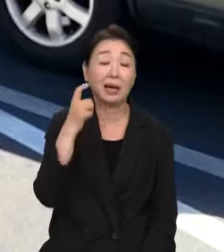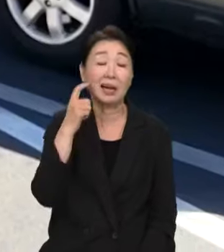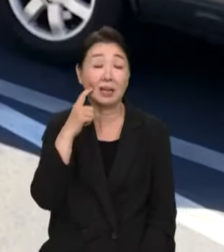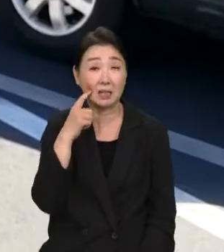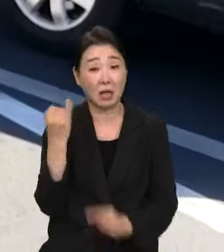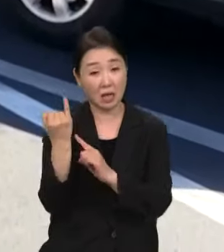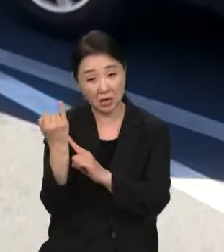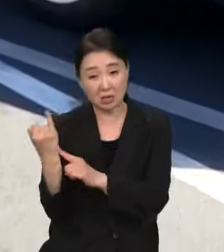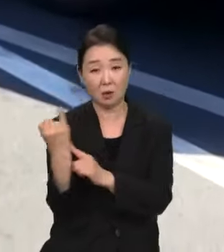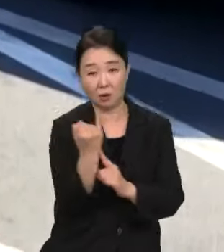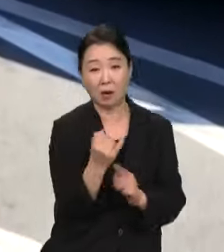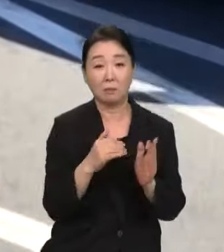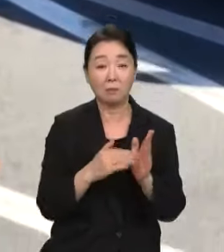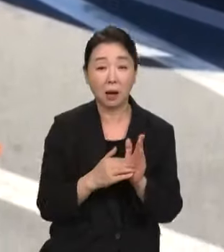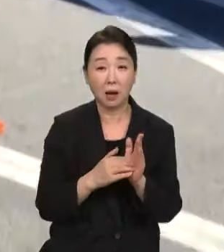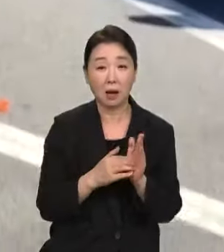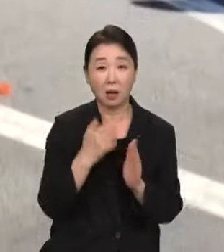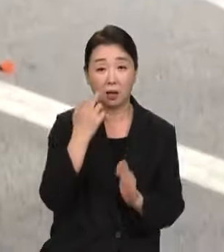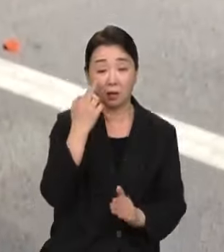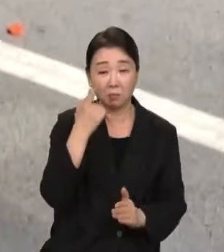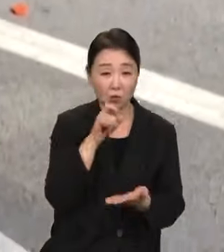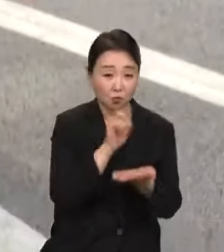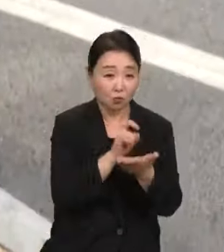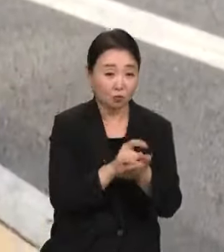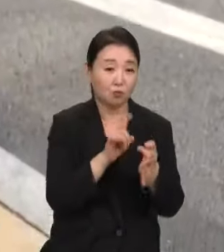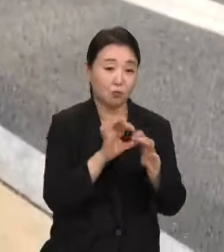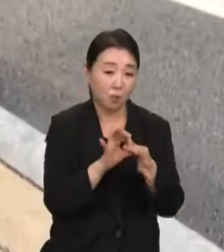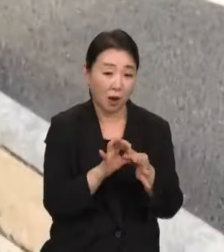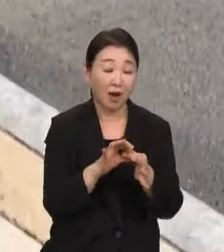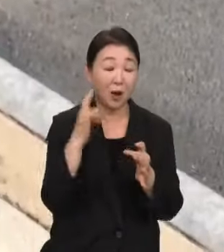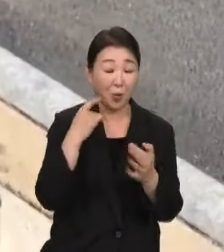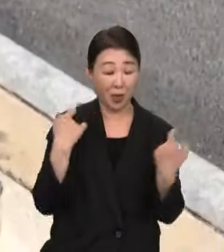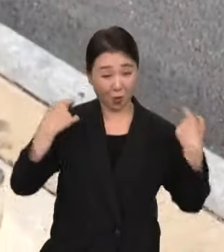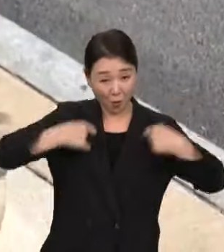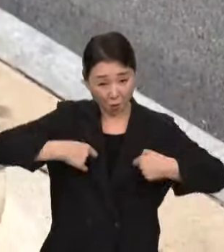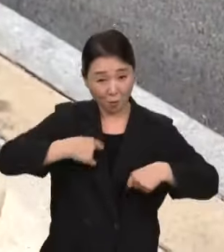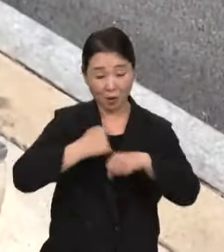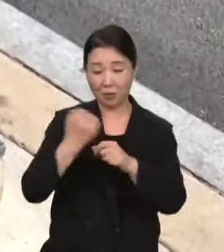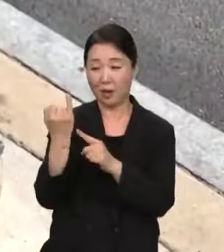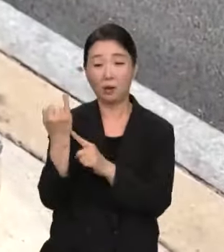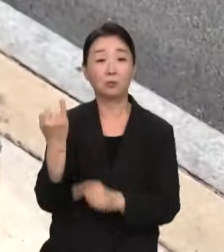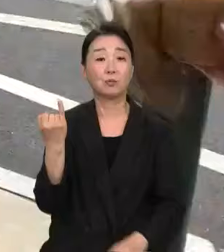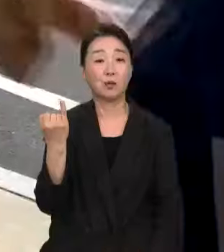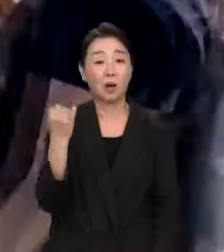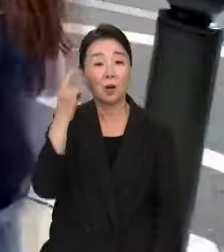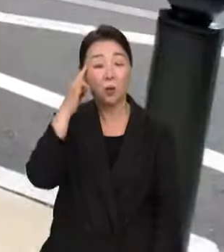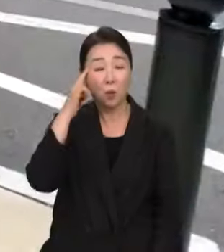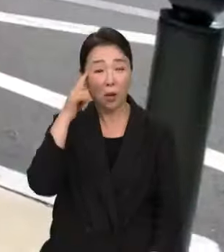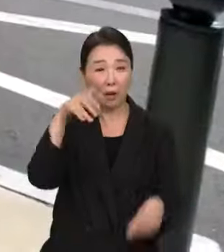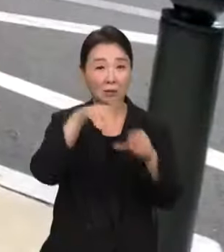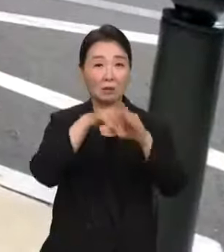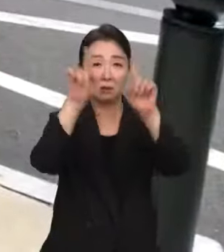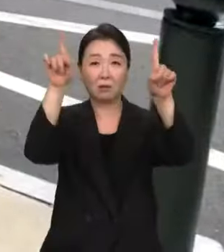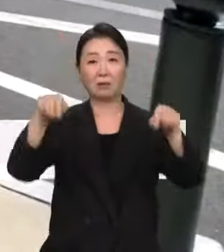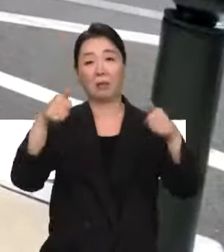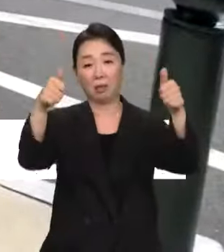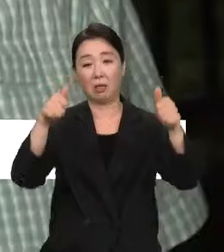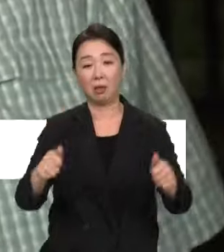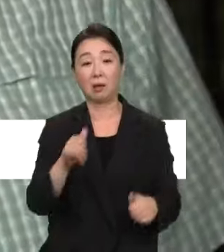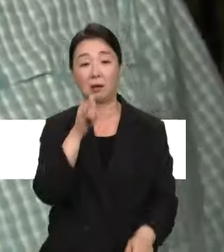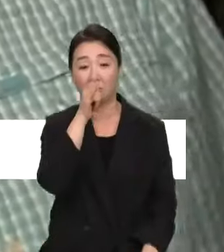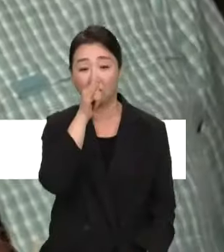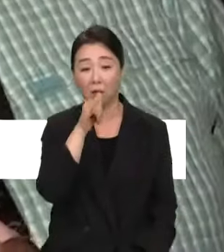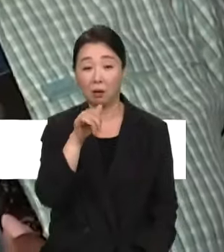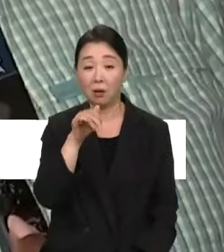등장했습니다. 이곳 미식 축구팀인 필라델피아 이글스 복장을 한 해리스 후보가 선거 전단으로 나붙은 겁니다. I'm into